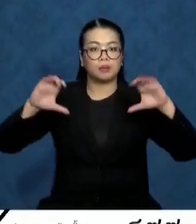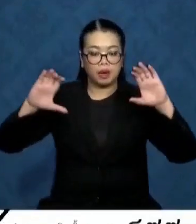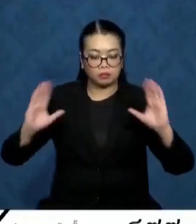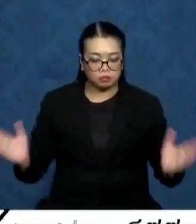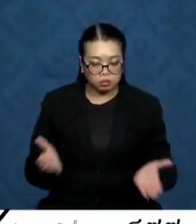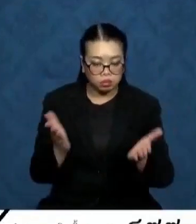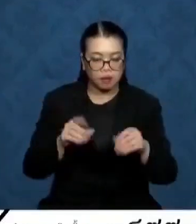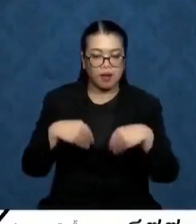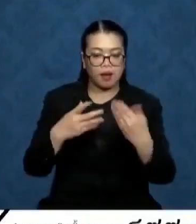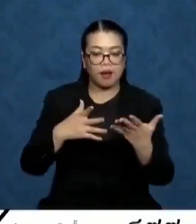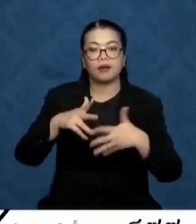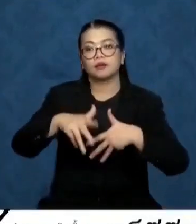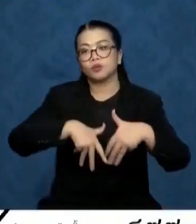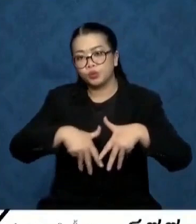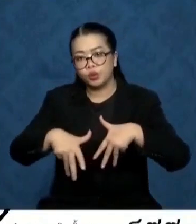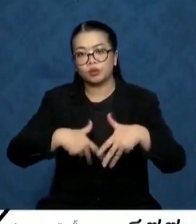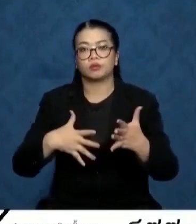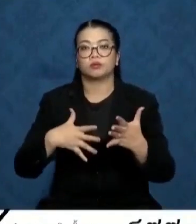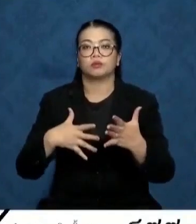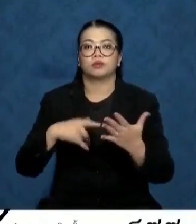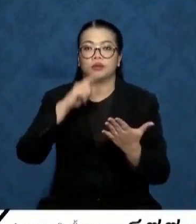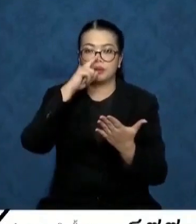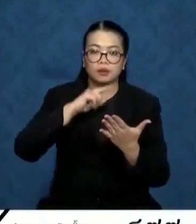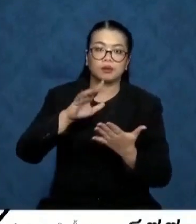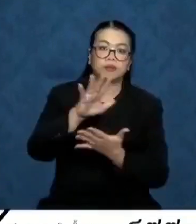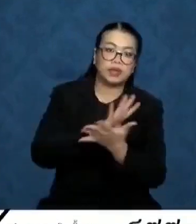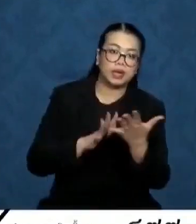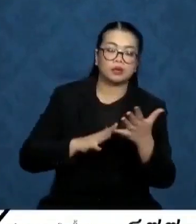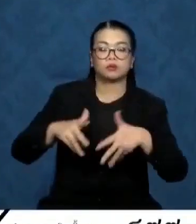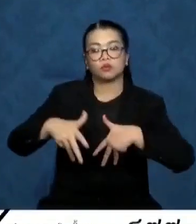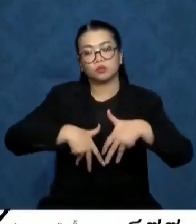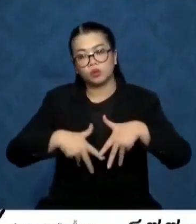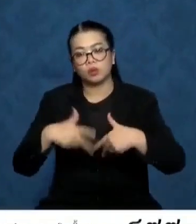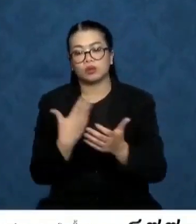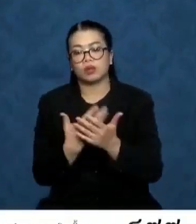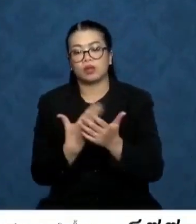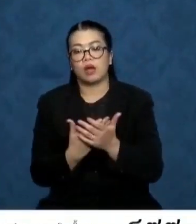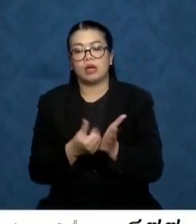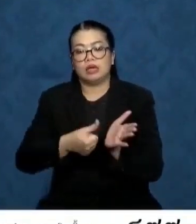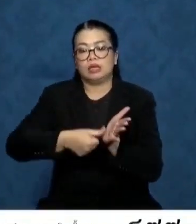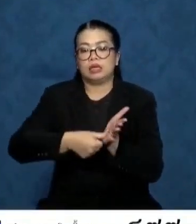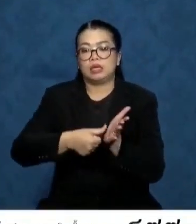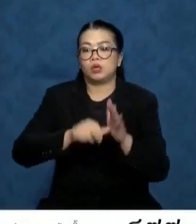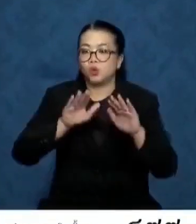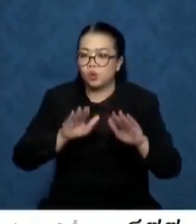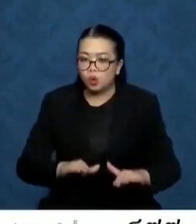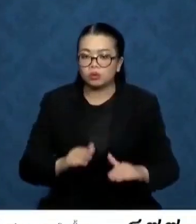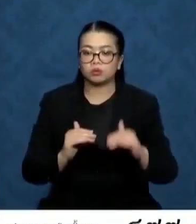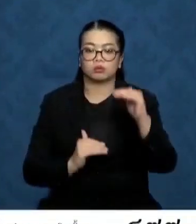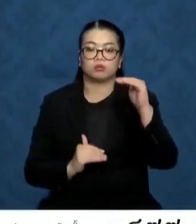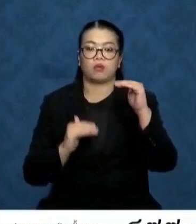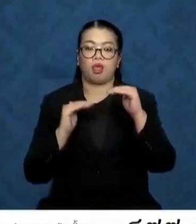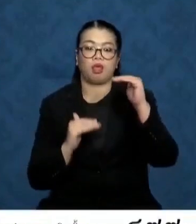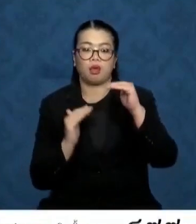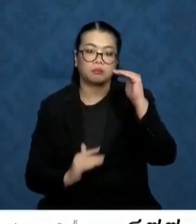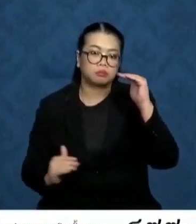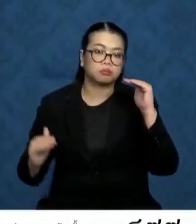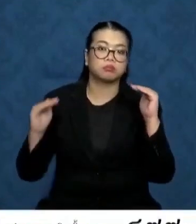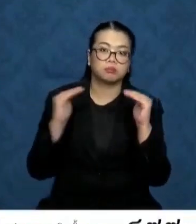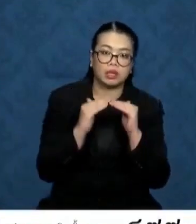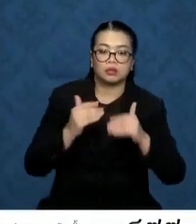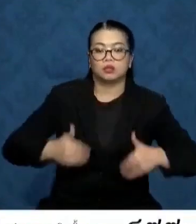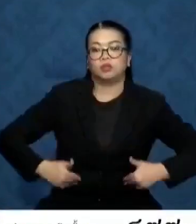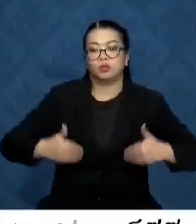ประชาชนผ่านการสร้างรายได้ลดรายจ่ายสร้างโอกาสลดความเหลื่อมล้ำและสร้าง